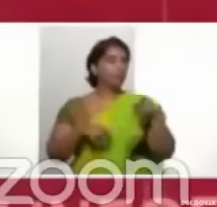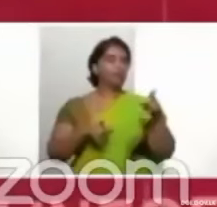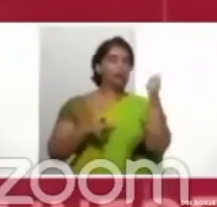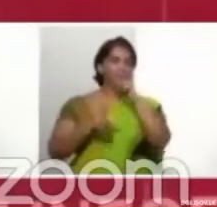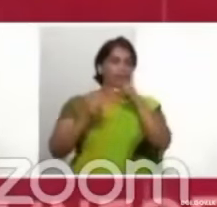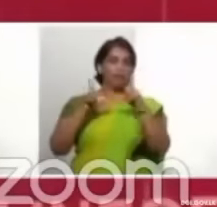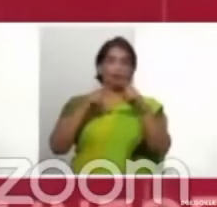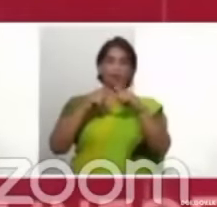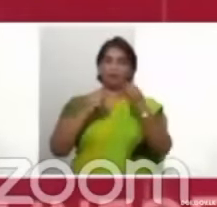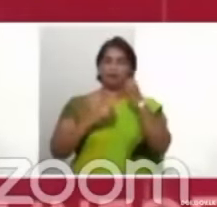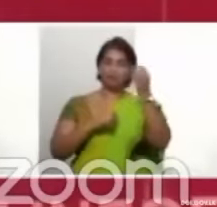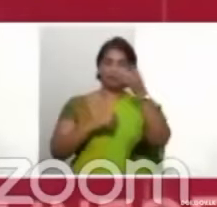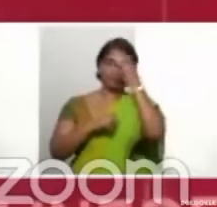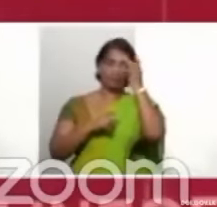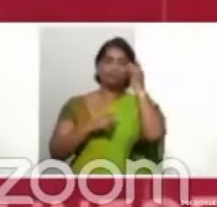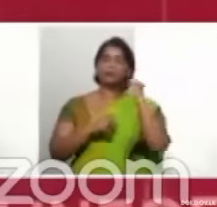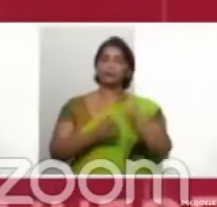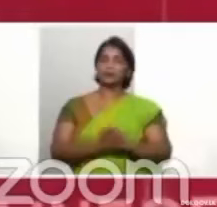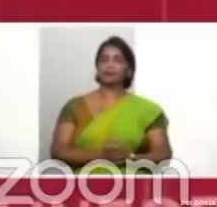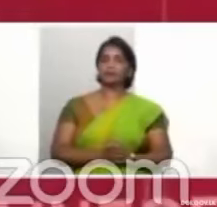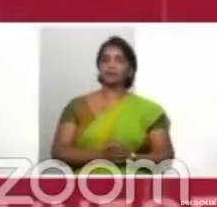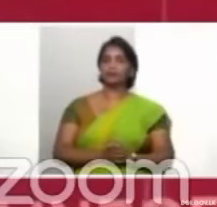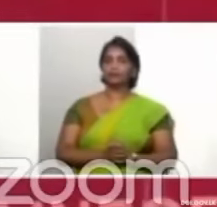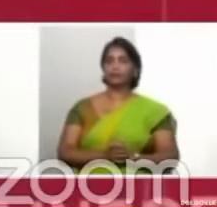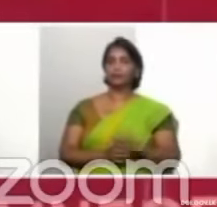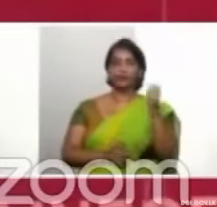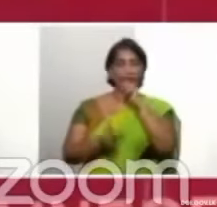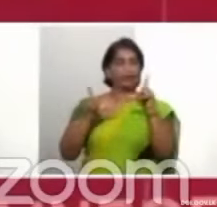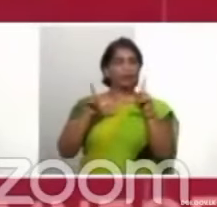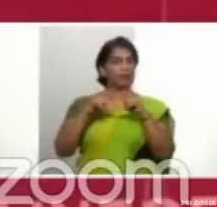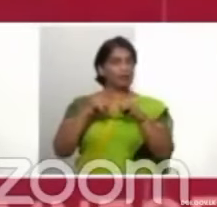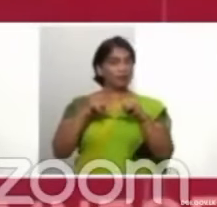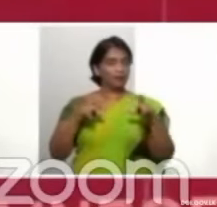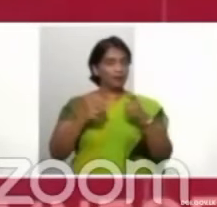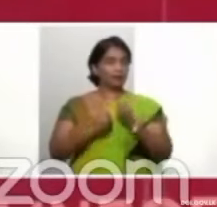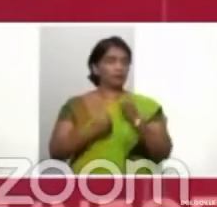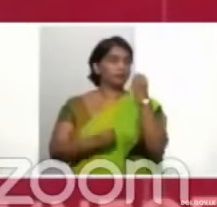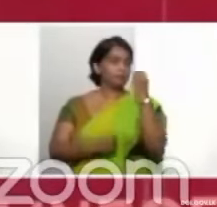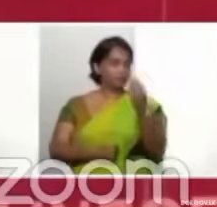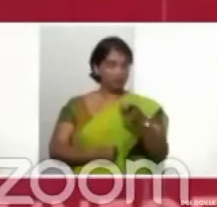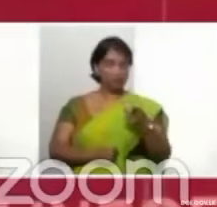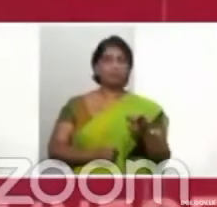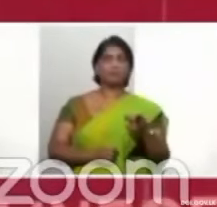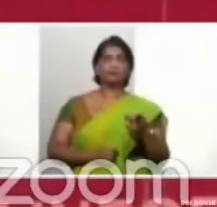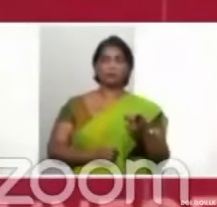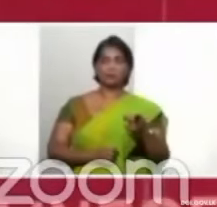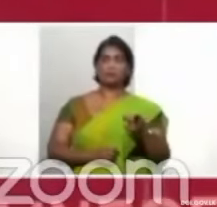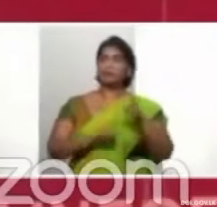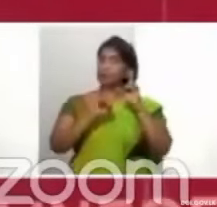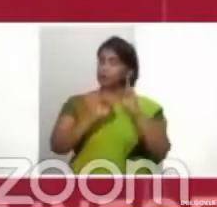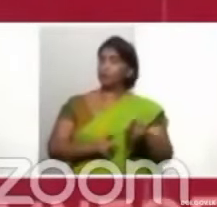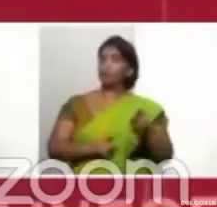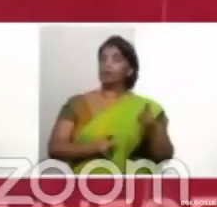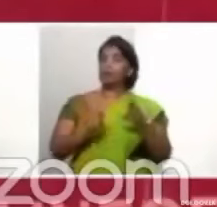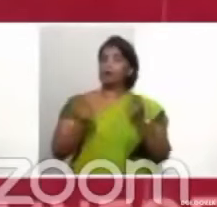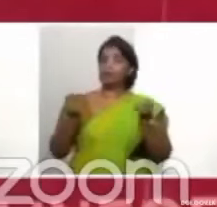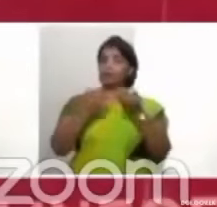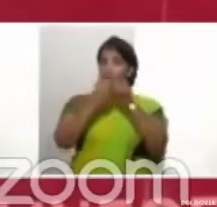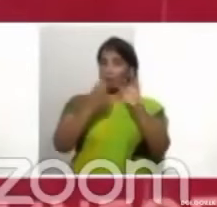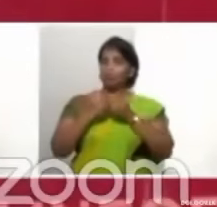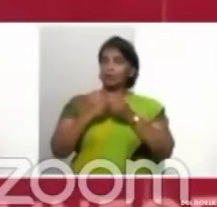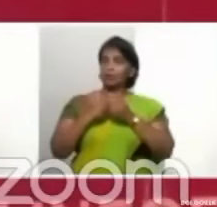වශයෙන් බාර් පර්මිට් නිකුත් කරලා තිබුණා. ඉතින් බාර් පර්මිට් නිකුත් කරලා ඒවා